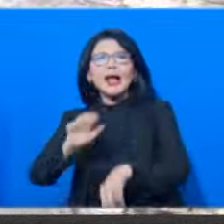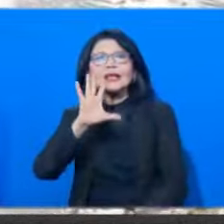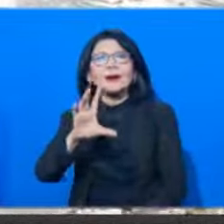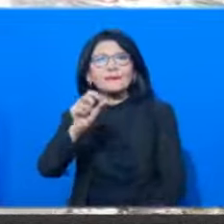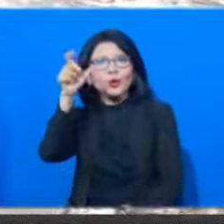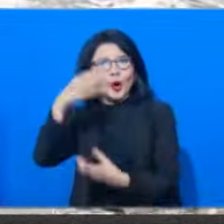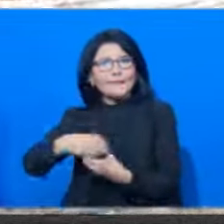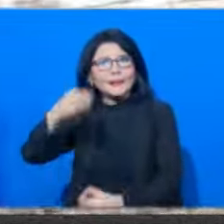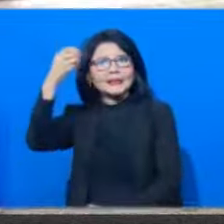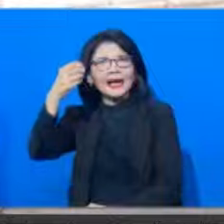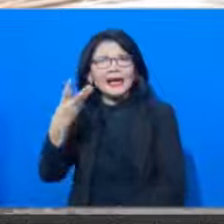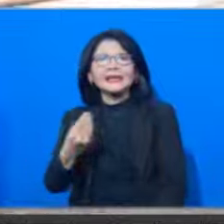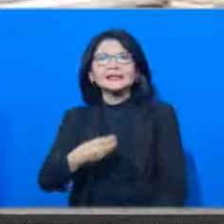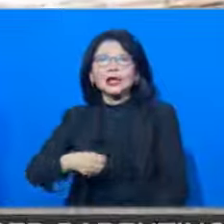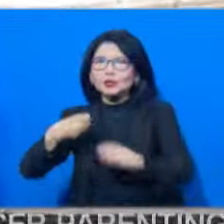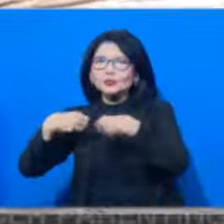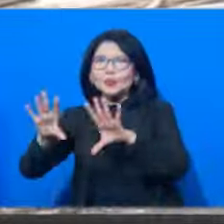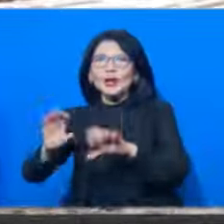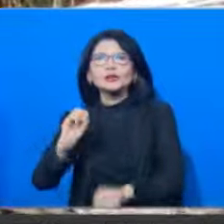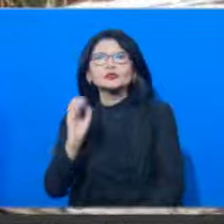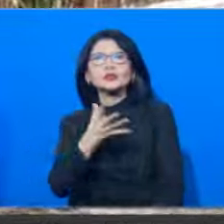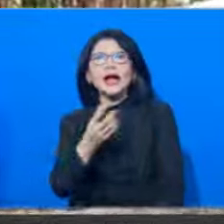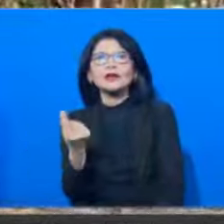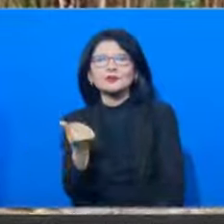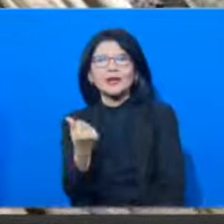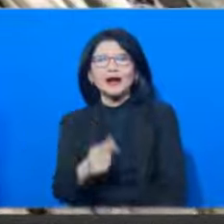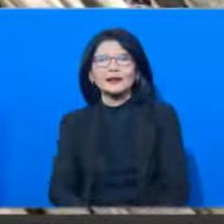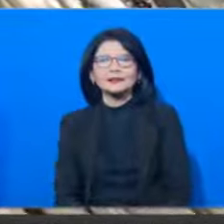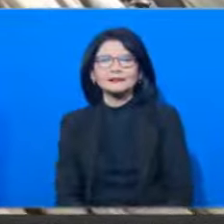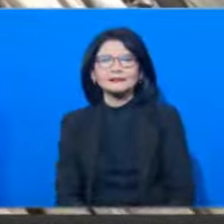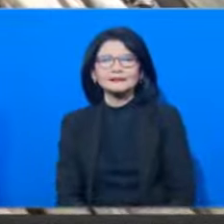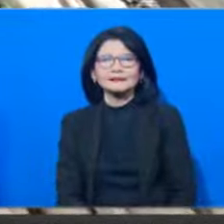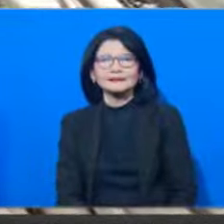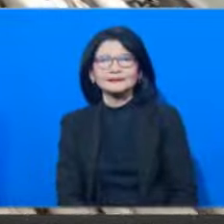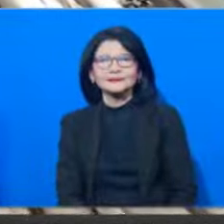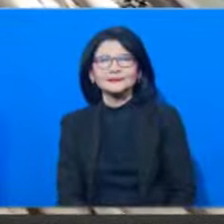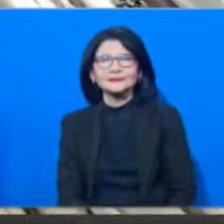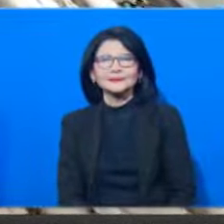batang bambu dengan omset jutaan rupiah. Tim Liputan, CNN Indonesia.